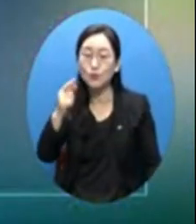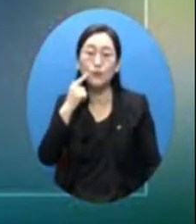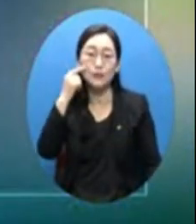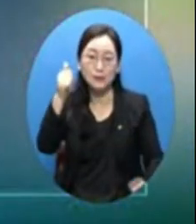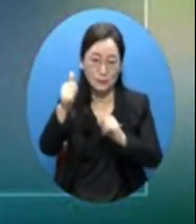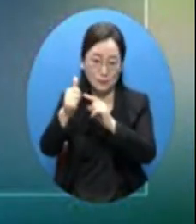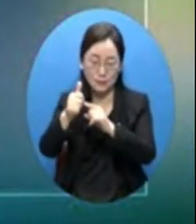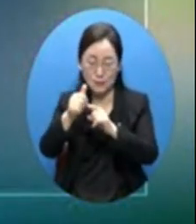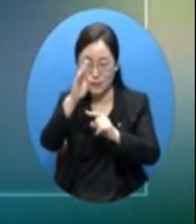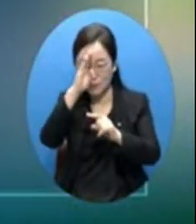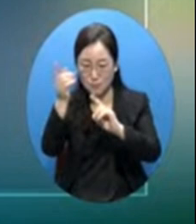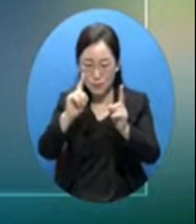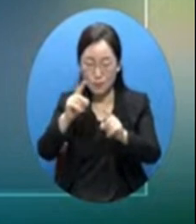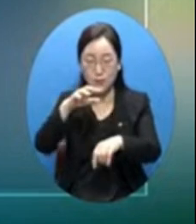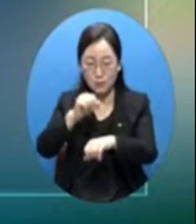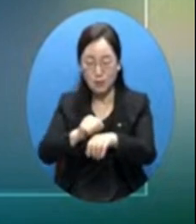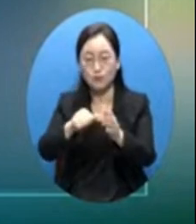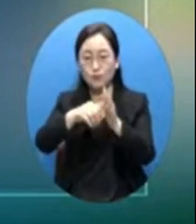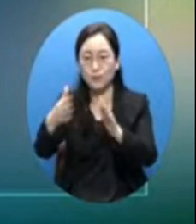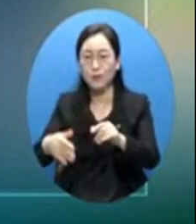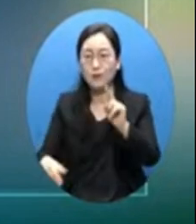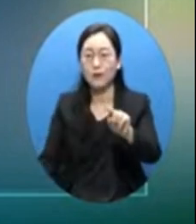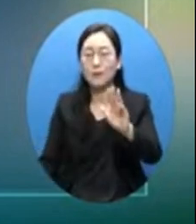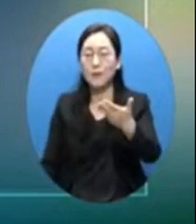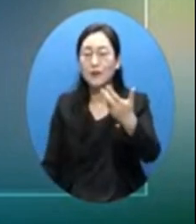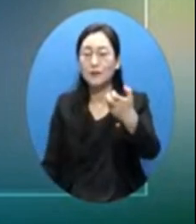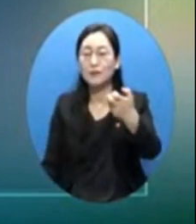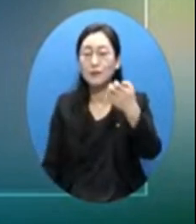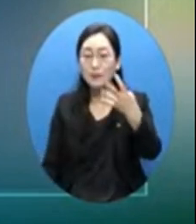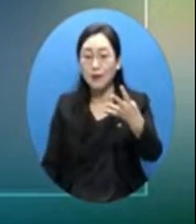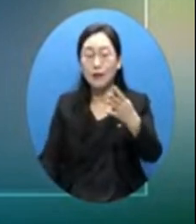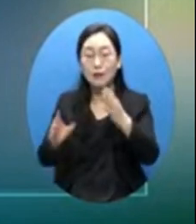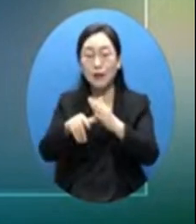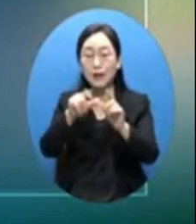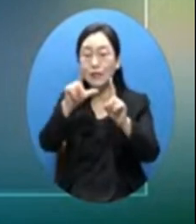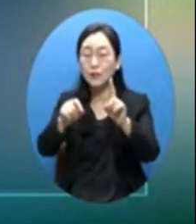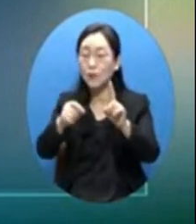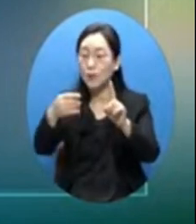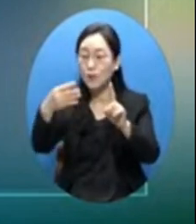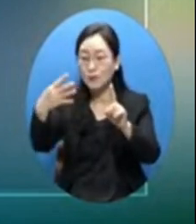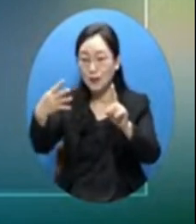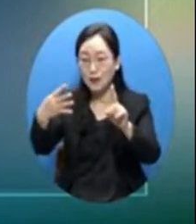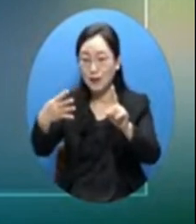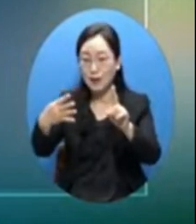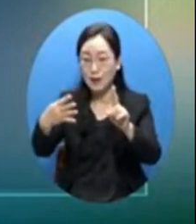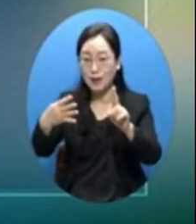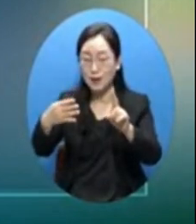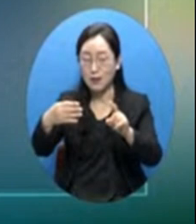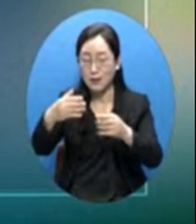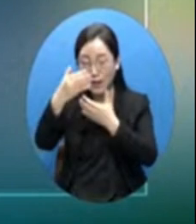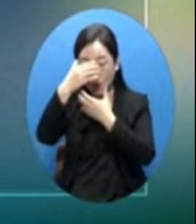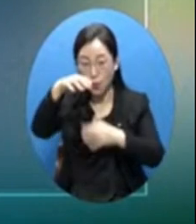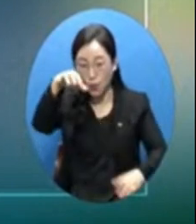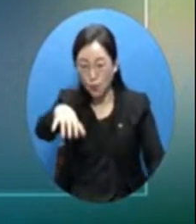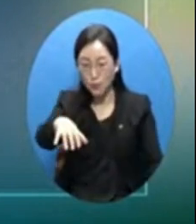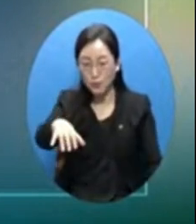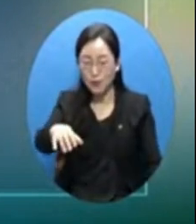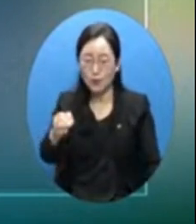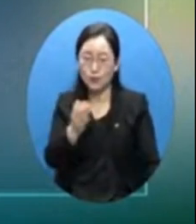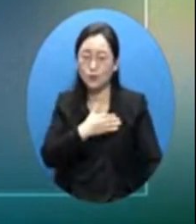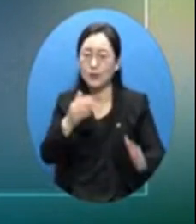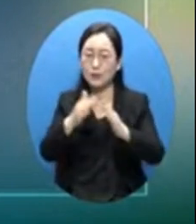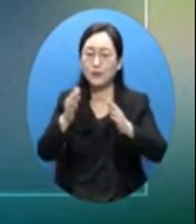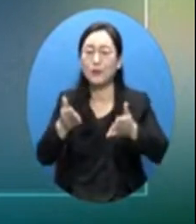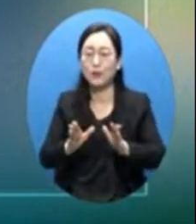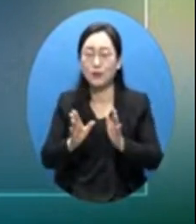목사님은 1874년 1월 3일 황해도 안악군 대원면의 부재 아들로 태어났습니다. 어릴